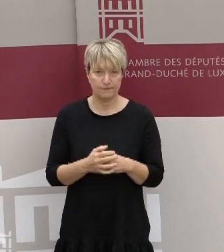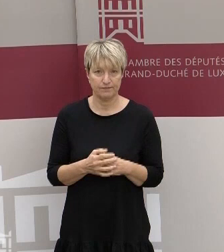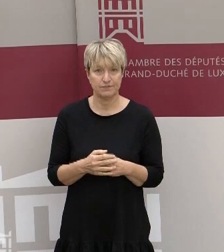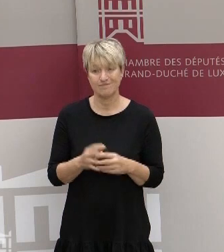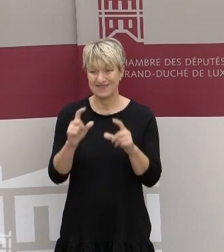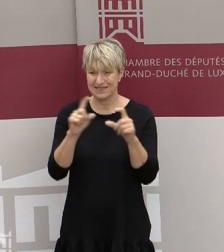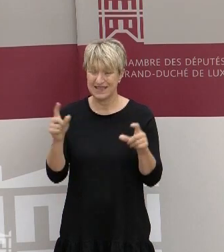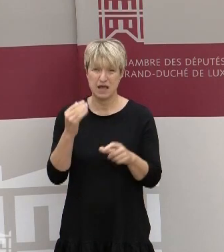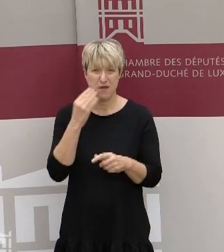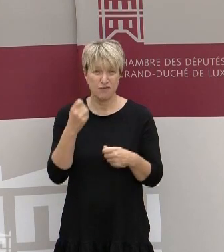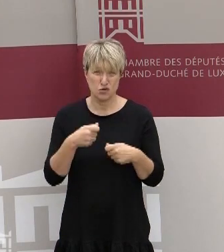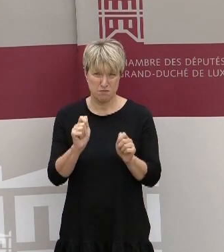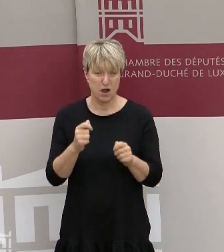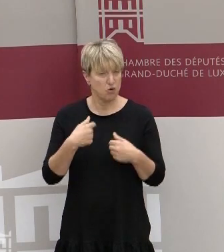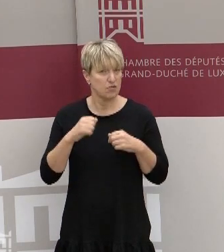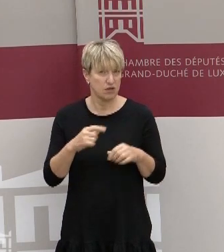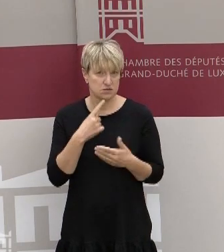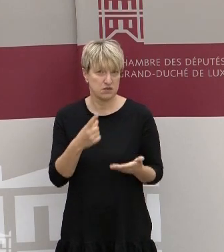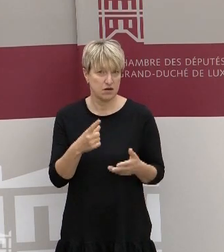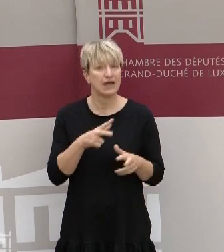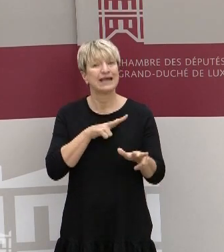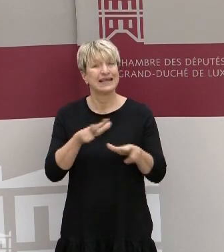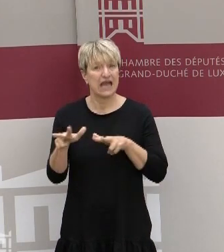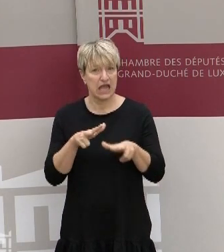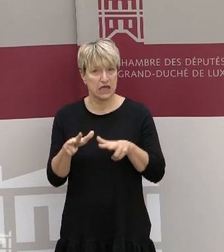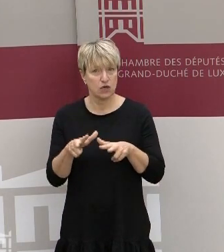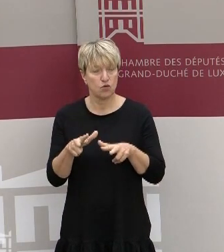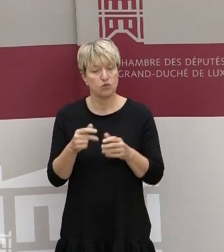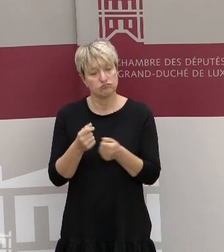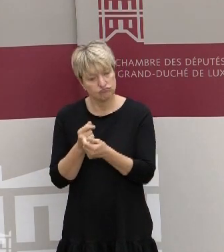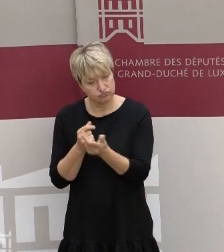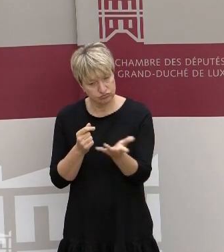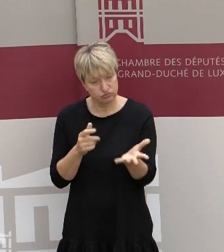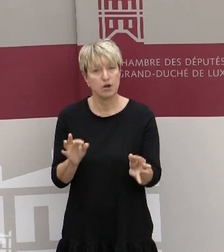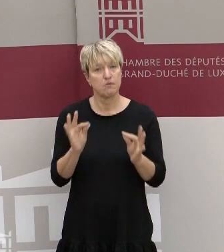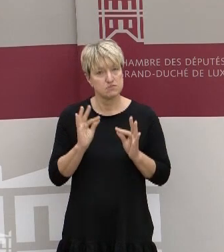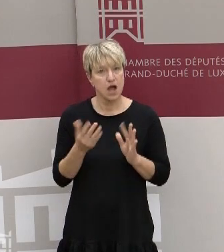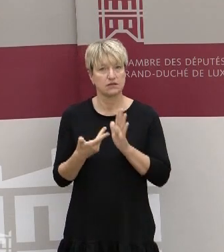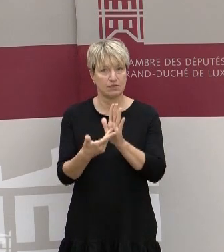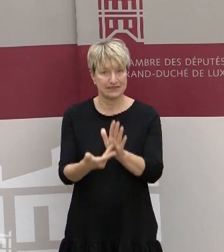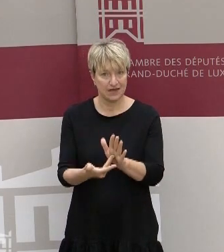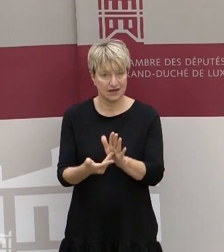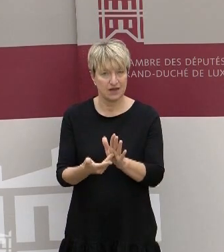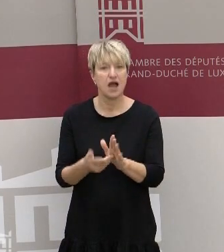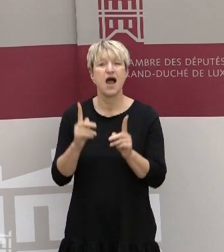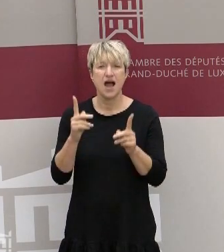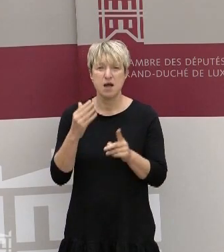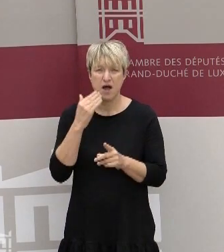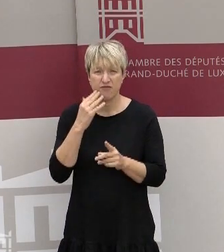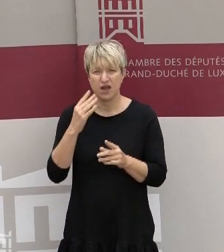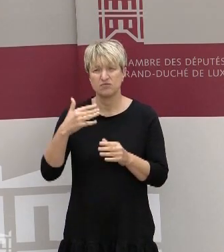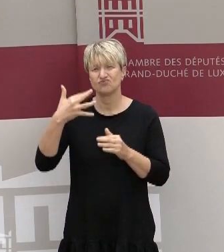Regierung hier ein paar Mesuren vorstellt, die hier Effekte mehr aber recht an Jahren, respektive Jahrzehnten,